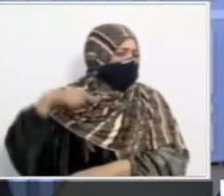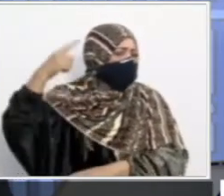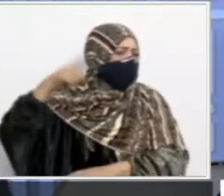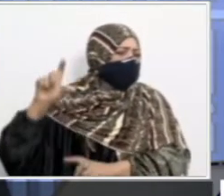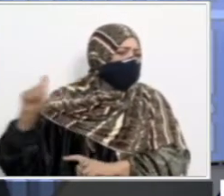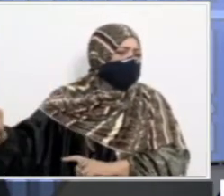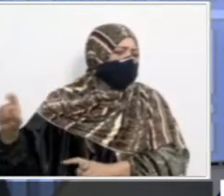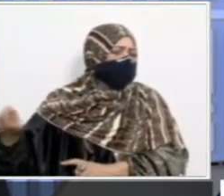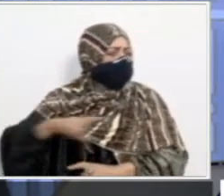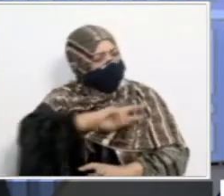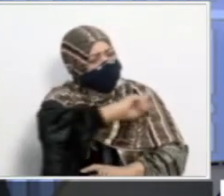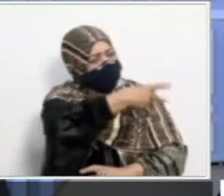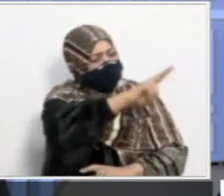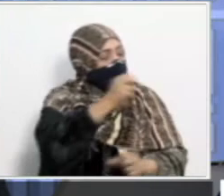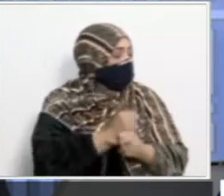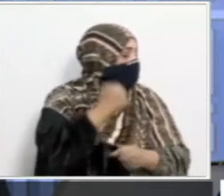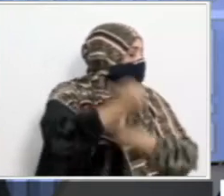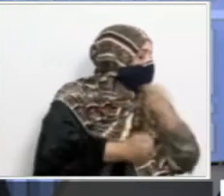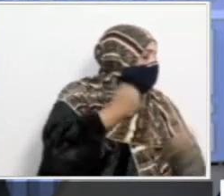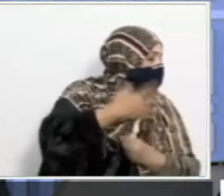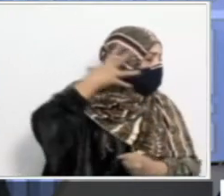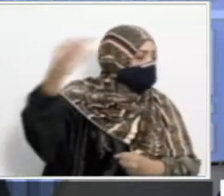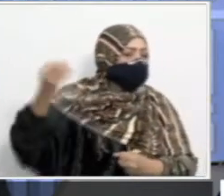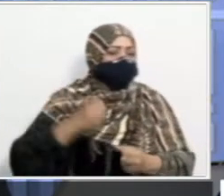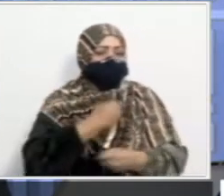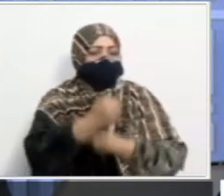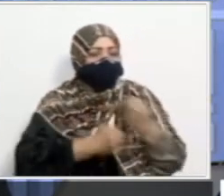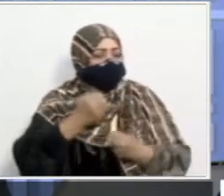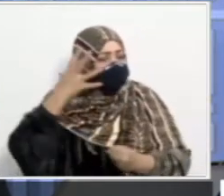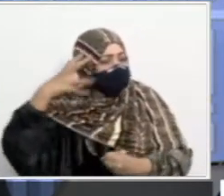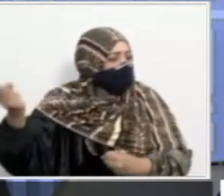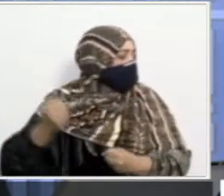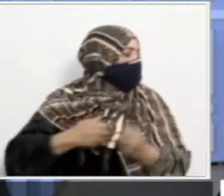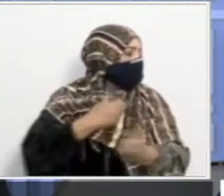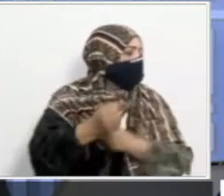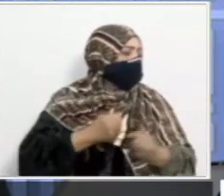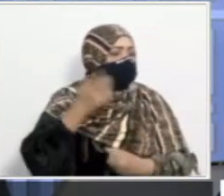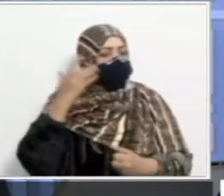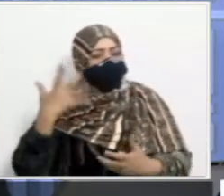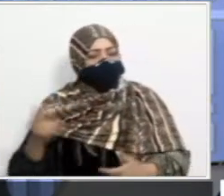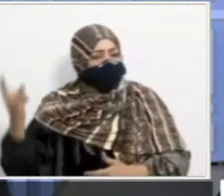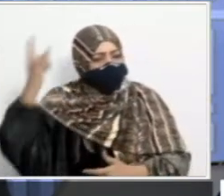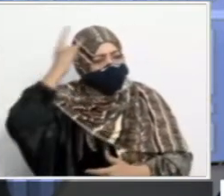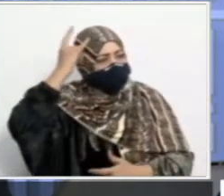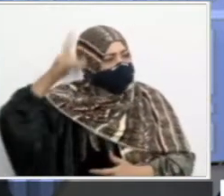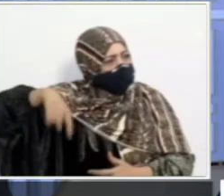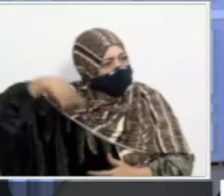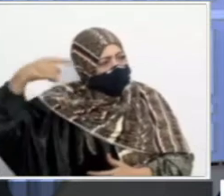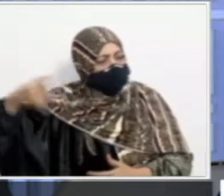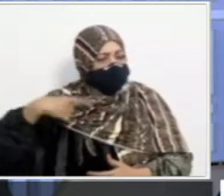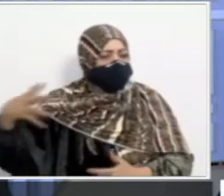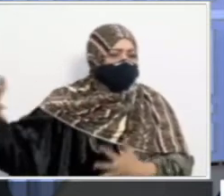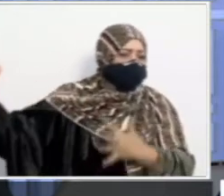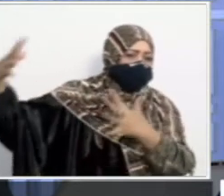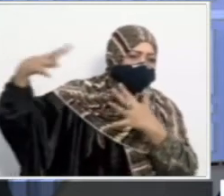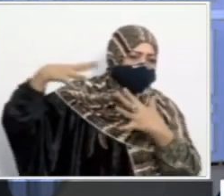المهم تخليش روحك فاضية، لأن الوسواس يعني عادة يهجم على شخص فاضي. لكن إذا كان الشخص